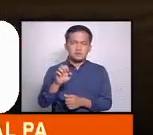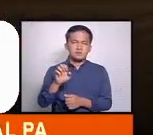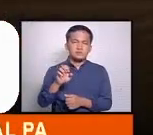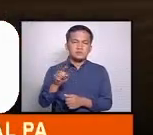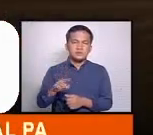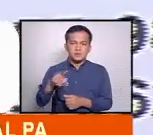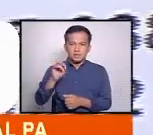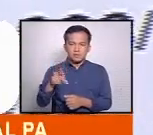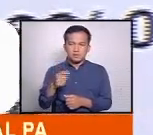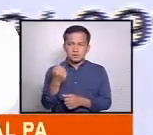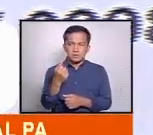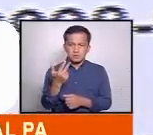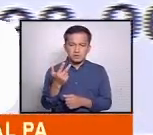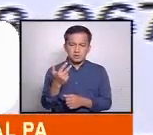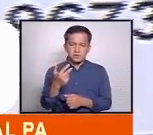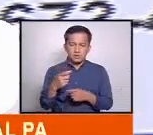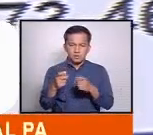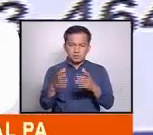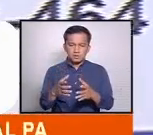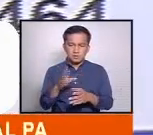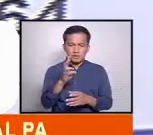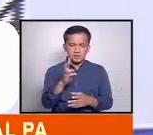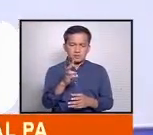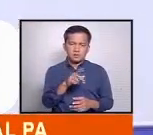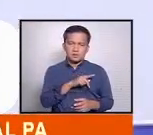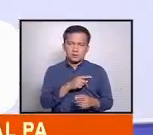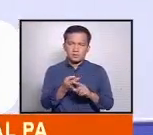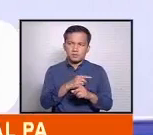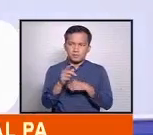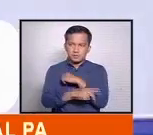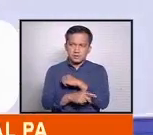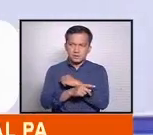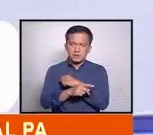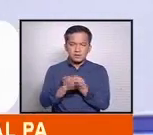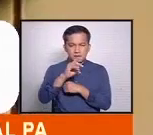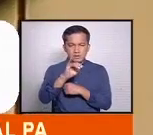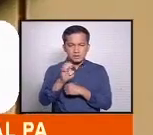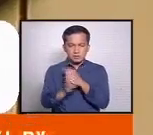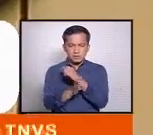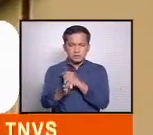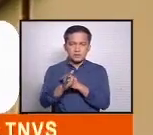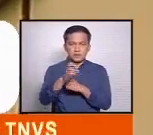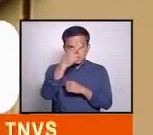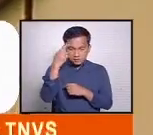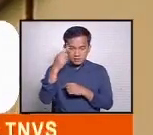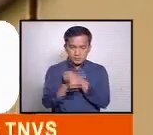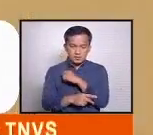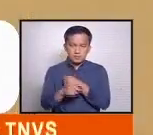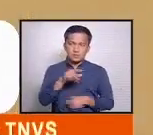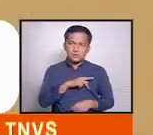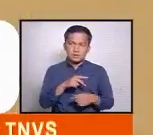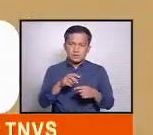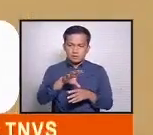13 operatiba at 6 na pulis mula sa Provincial Intelligence Branch ng Rizal Provincial Police. Bahagi ng